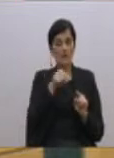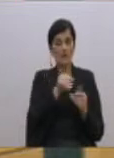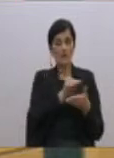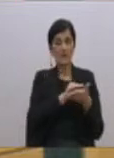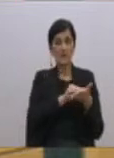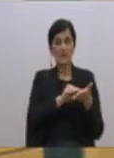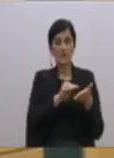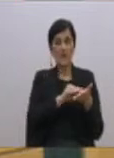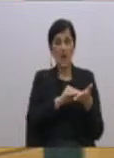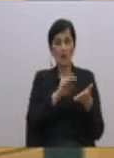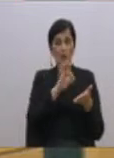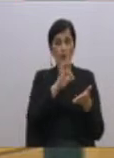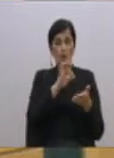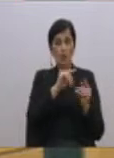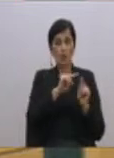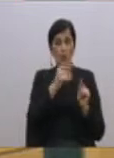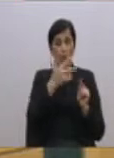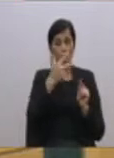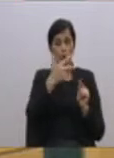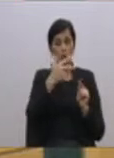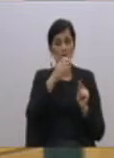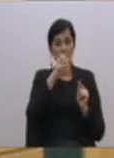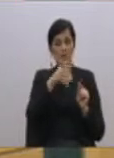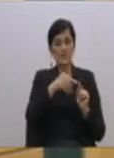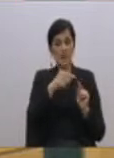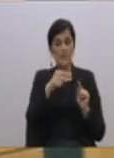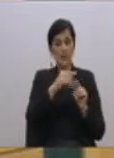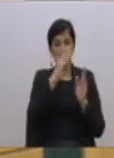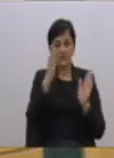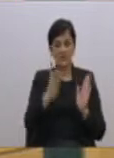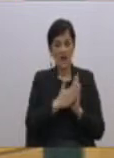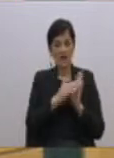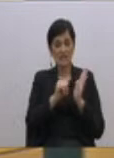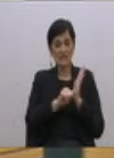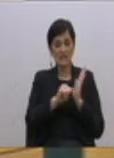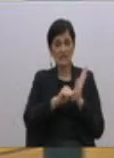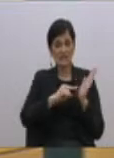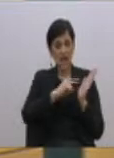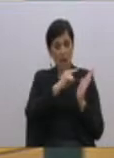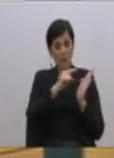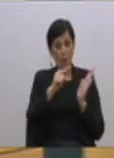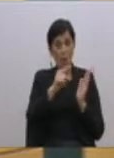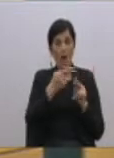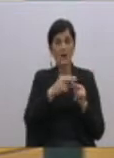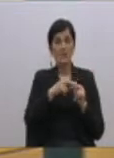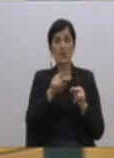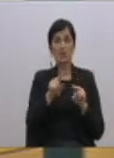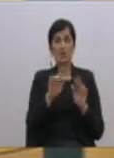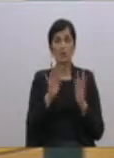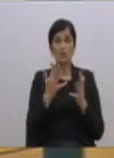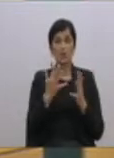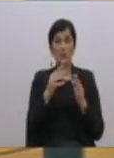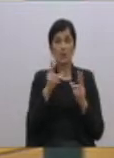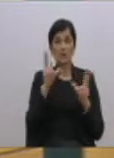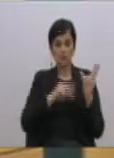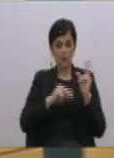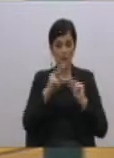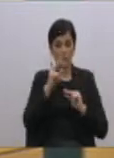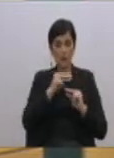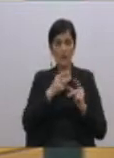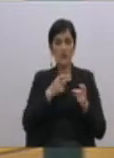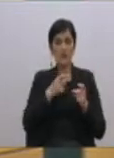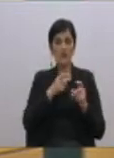რომ ლულის სიგრძე უნდა იყოს 30 სანტიმეტრი, ხოლო საერთო სიგრძე 60 სანტიმეტრი. ასეთ შემთხვევაში ჩაითვლება იარაღის